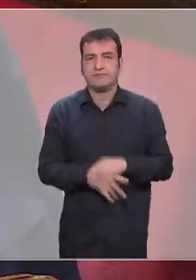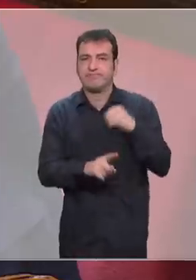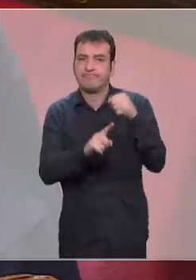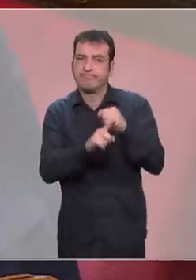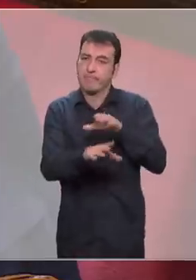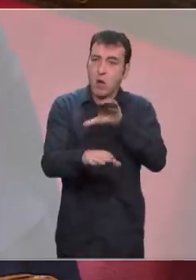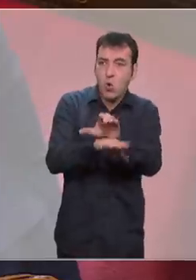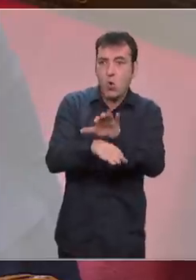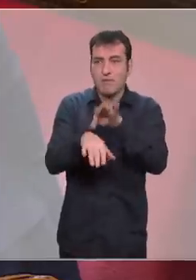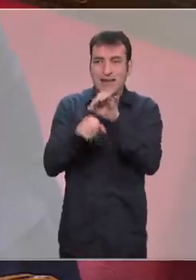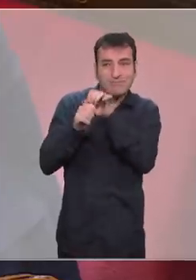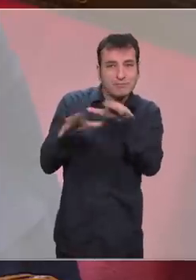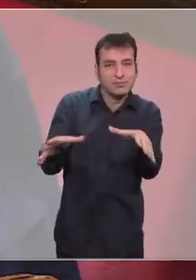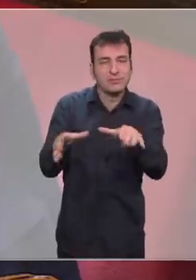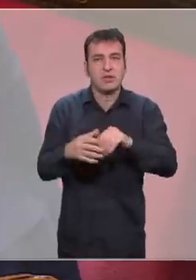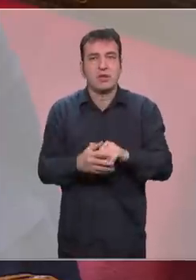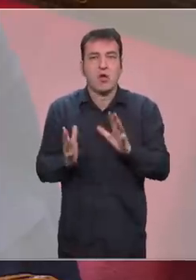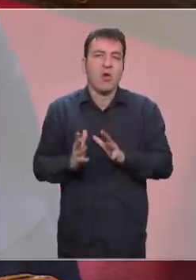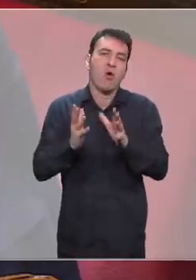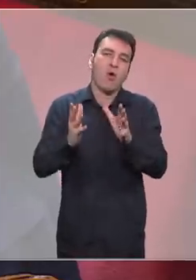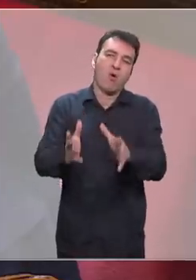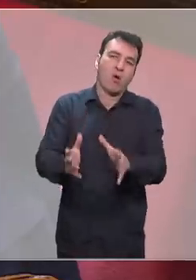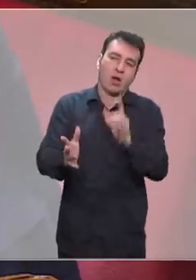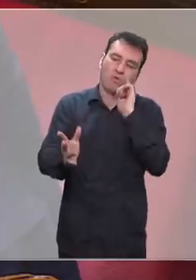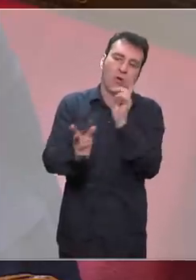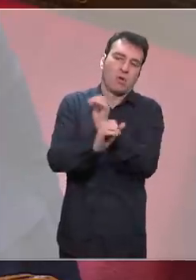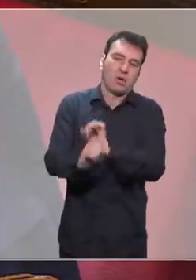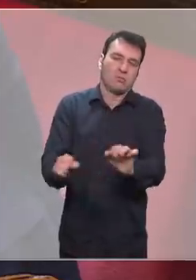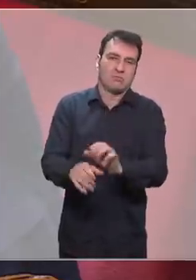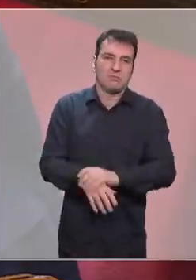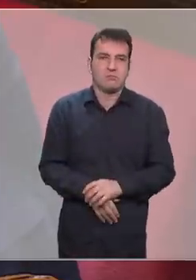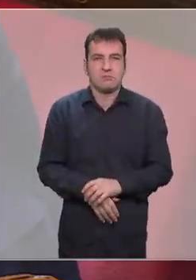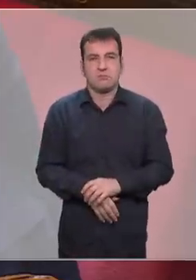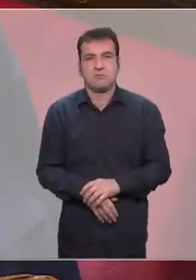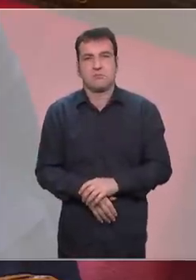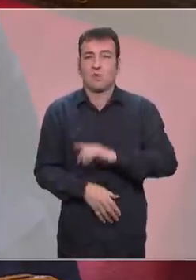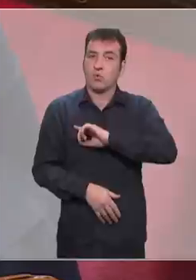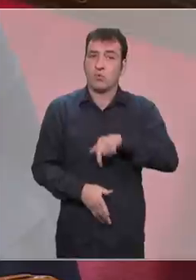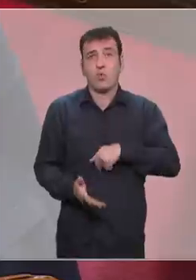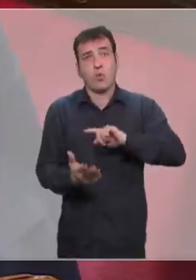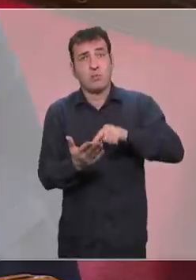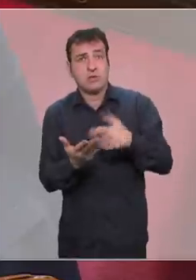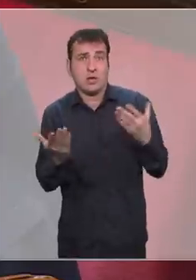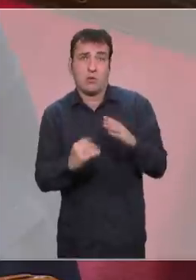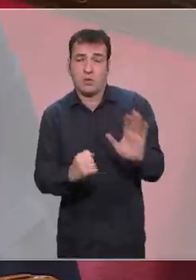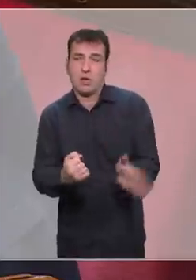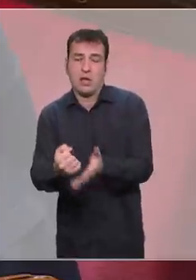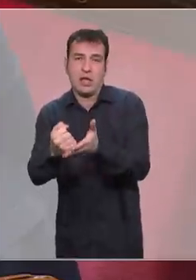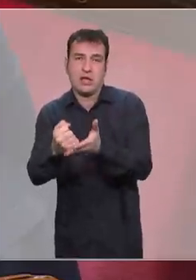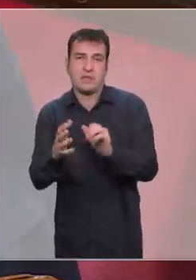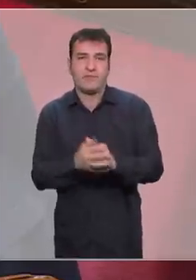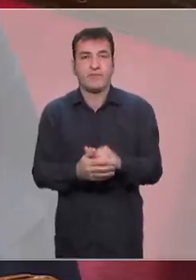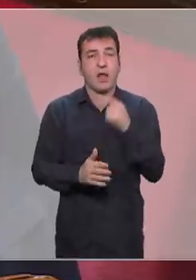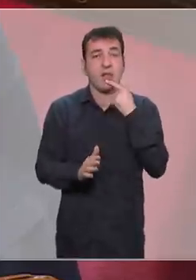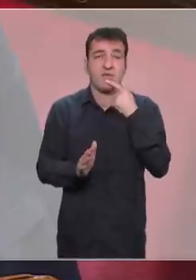contre l'épidémie, leur engagement est exceptionnel. Alors notre devoir, c'est de les aider, pas de prendre